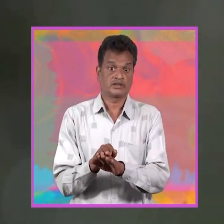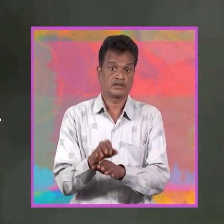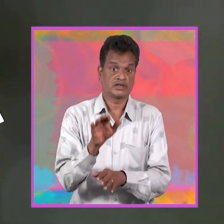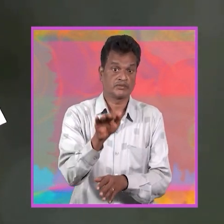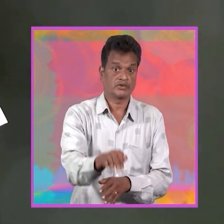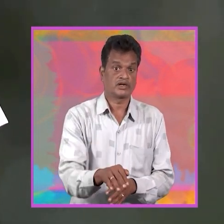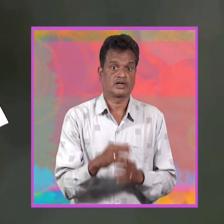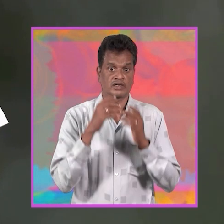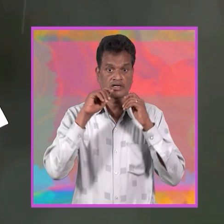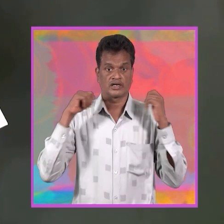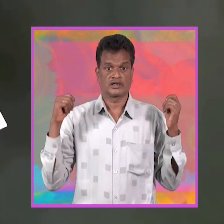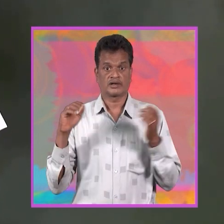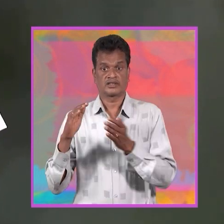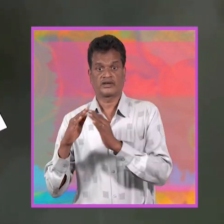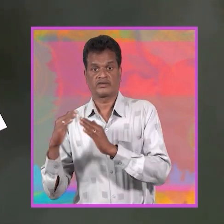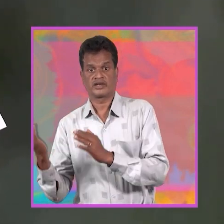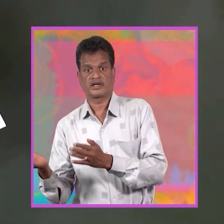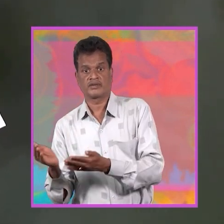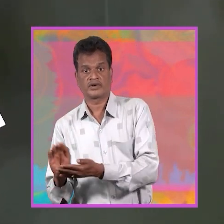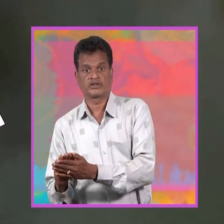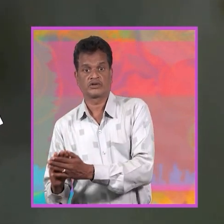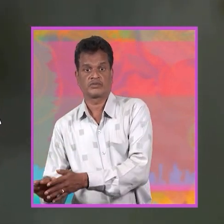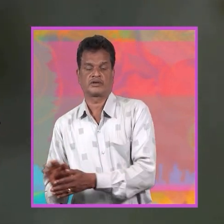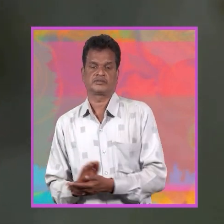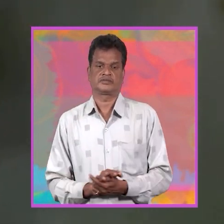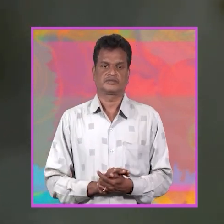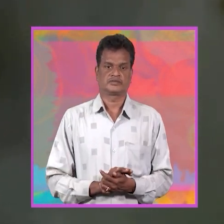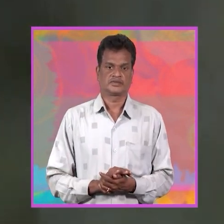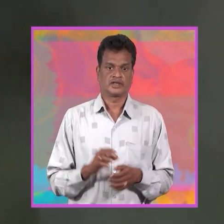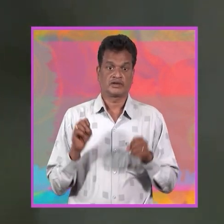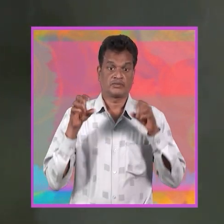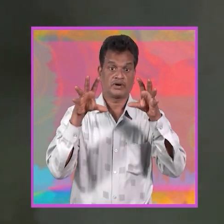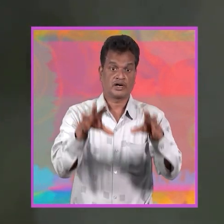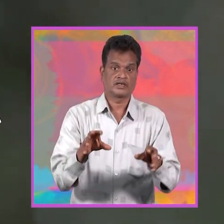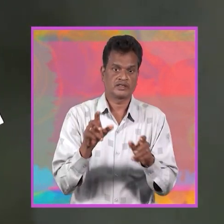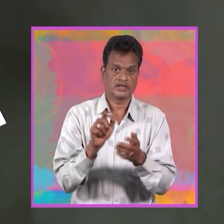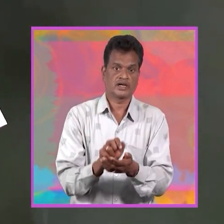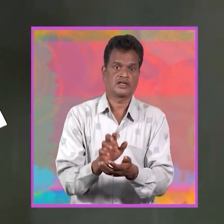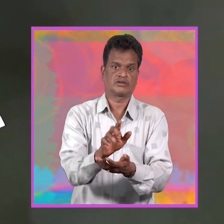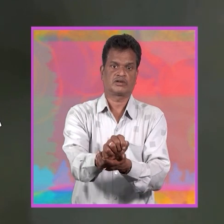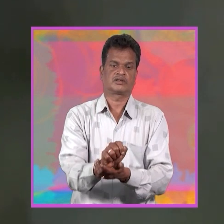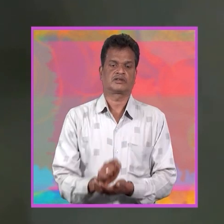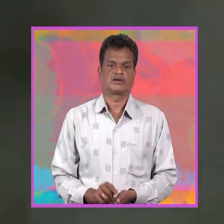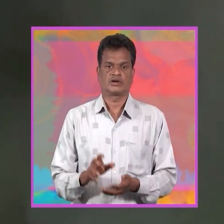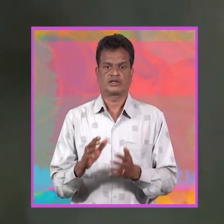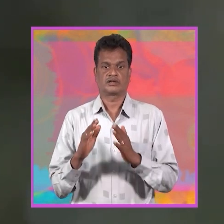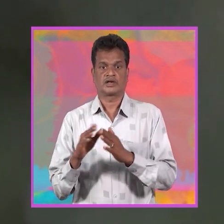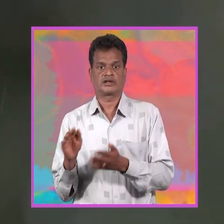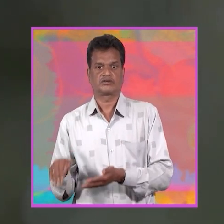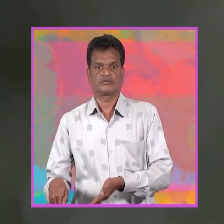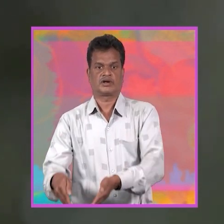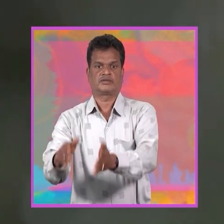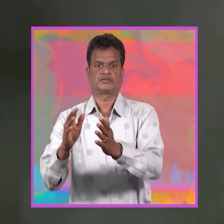குடித்து வாழவே பக்கத்து வீட்டில் பதுங்குமாம், பாய்ந்து எலியை பிடிக்கவே பக்கம் பார்த்து